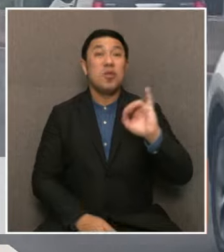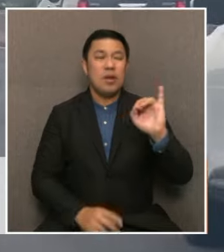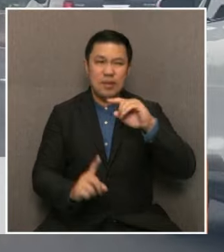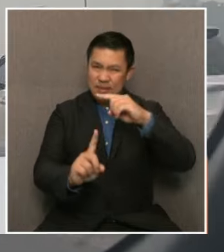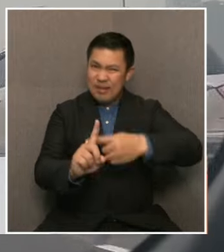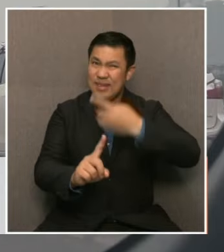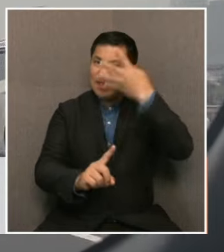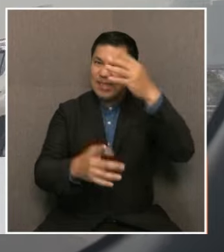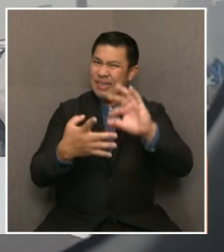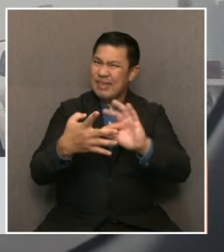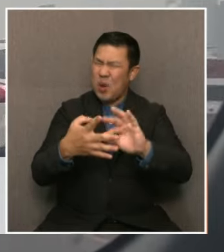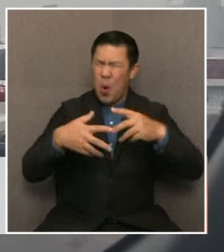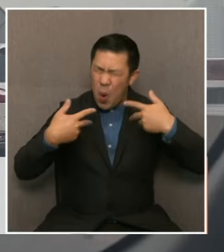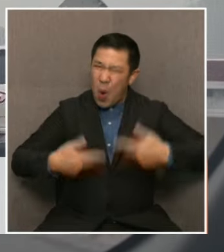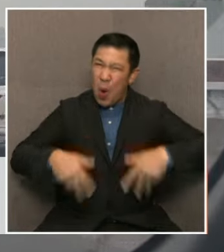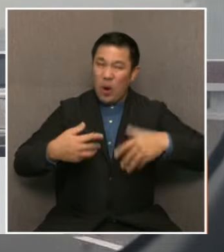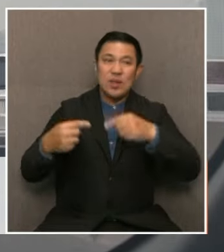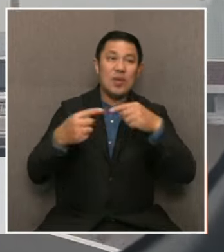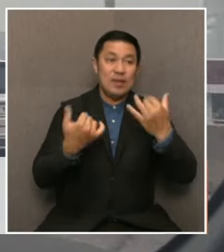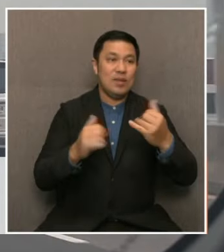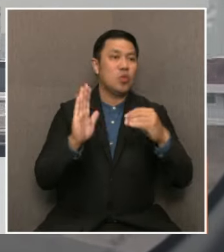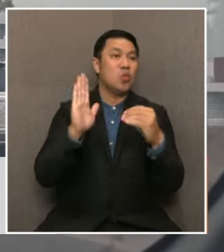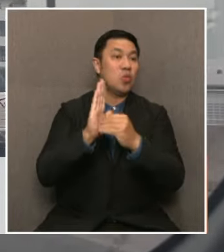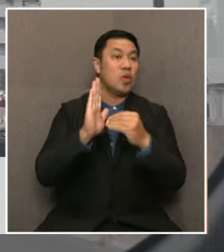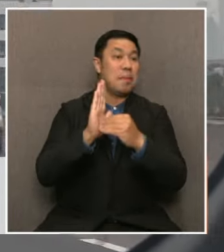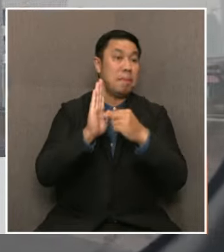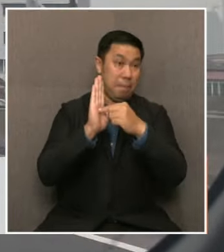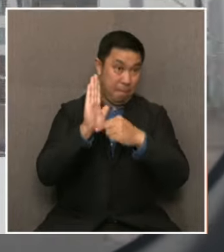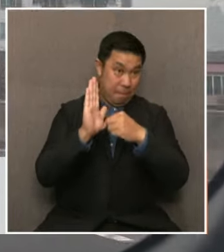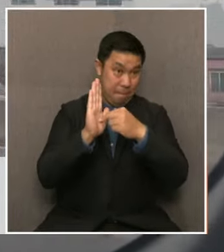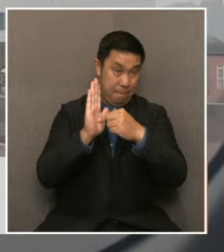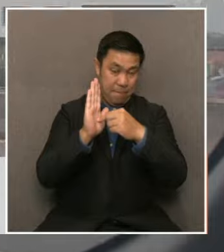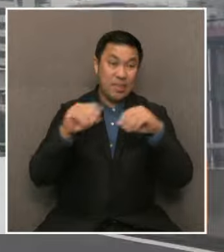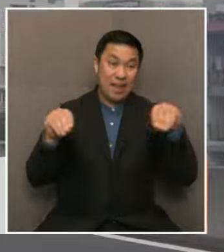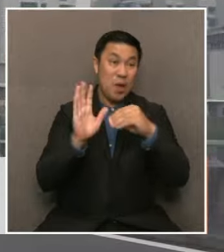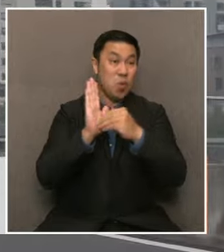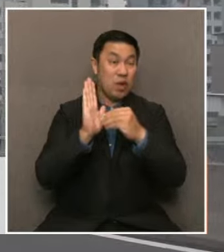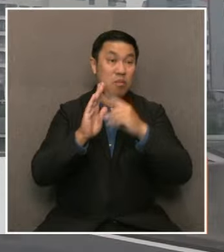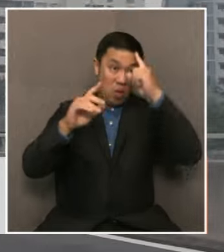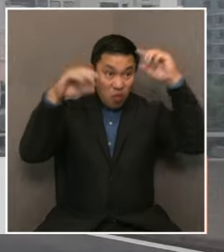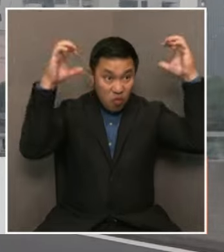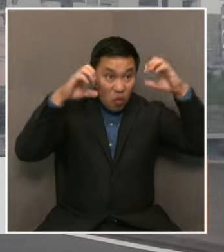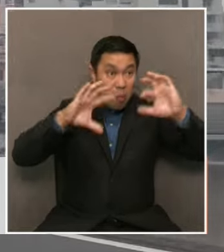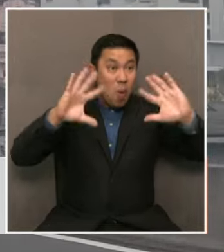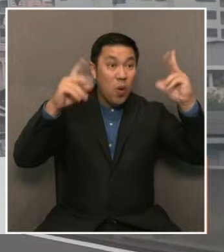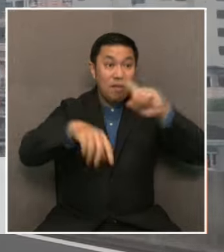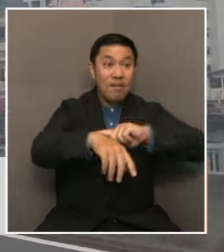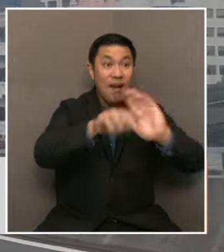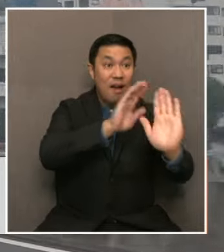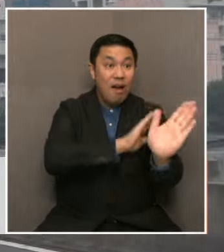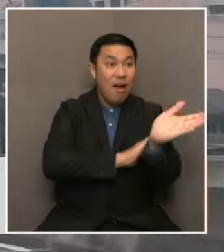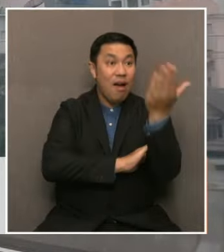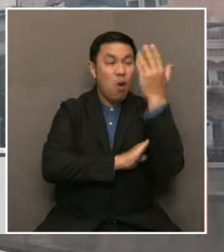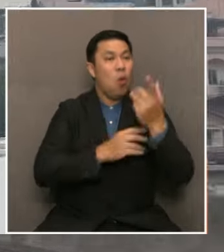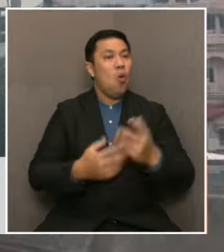ลางเดือนเมษายนแล้วนะครับอย่างเช่นในพื้นที่กรุงเทพมหานครและปริมณฑลเนี่ยบรรยากาศหลังฝนตกอย่างเช้าวันนี้ก็ถือได้ว่า